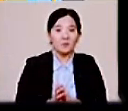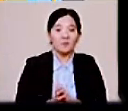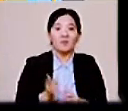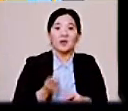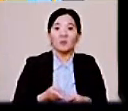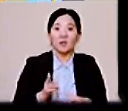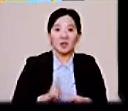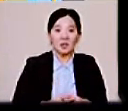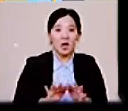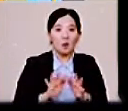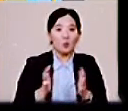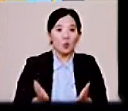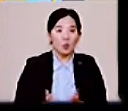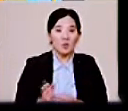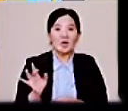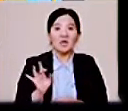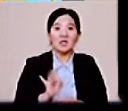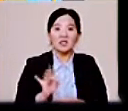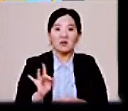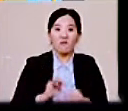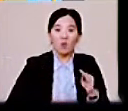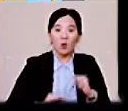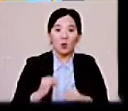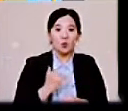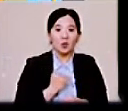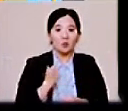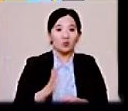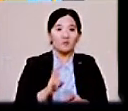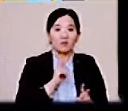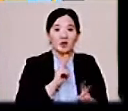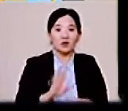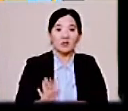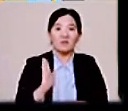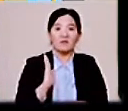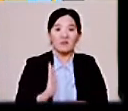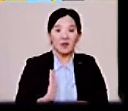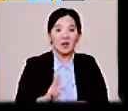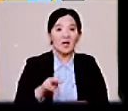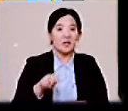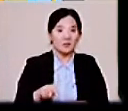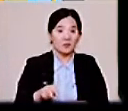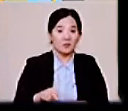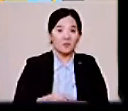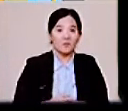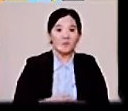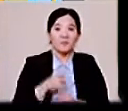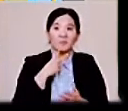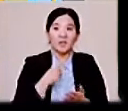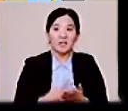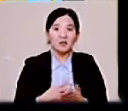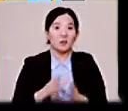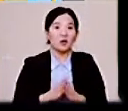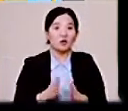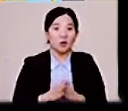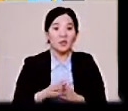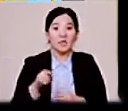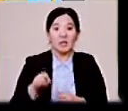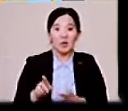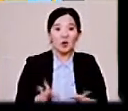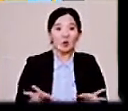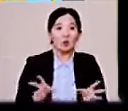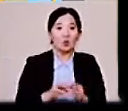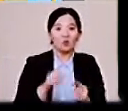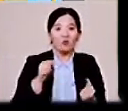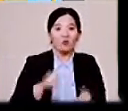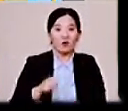ребята, объем раствора у нас будет выражаться в литрах. Посмотрите, пожалуйста,